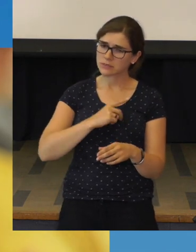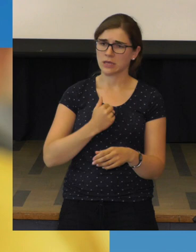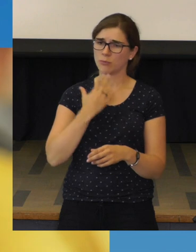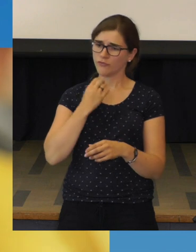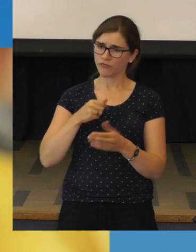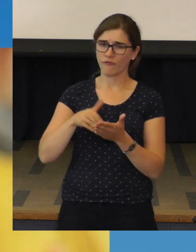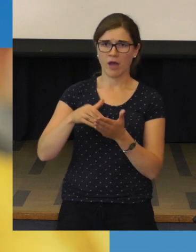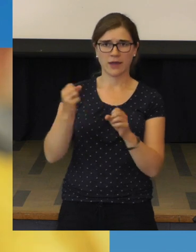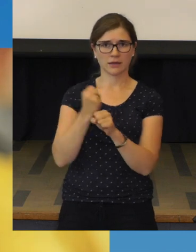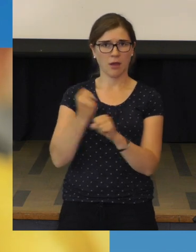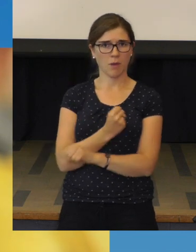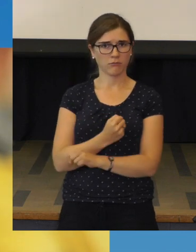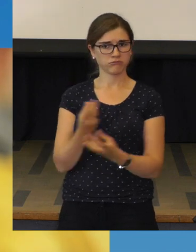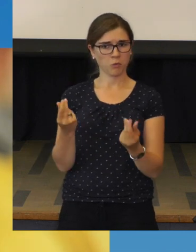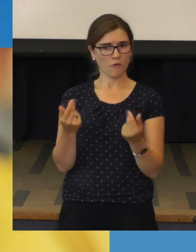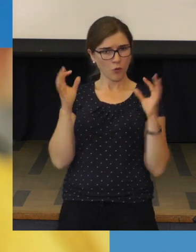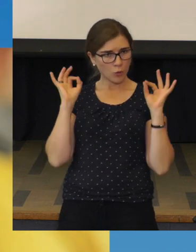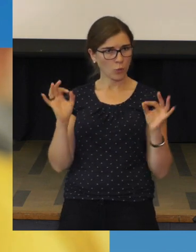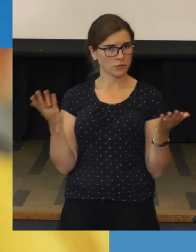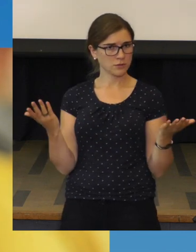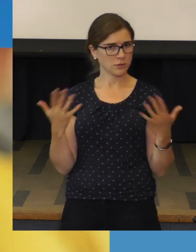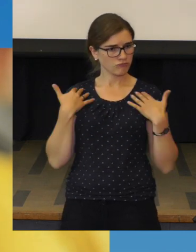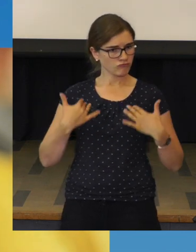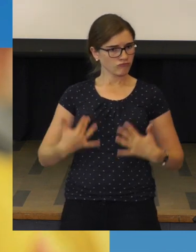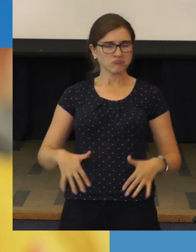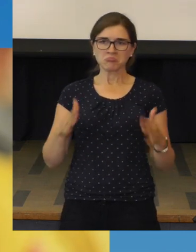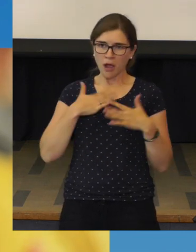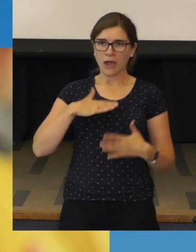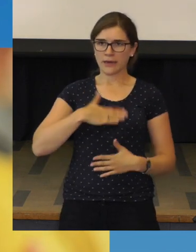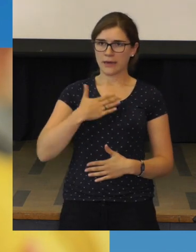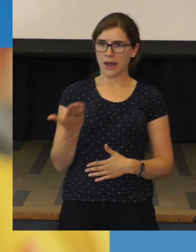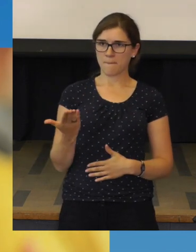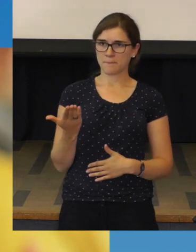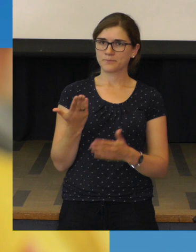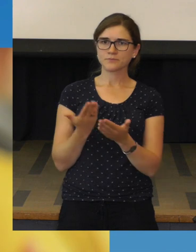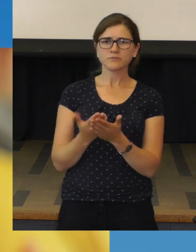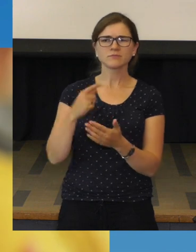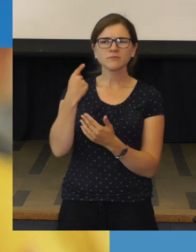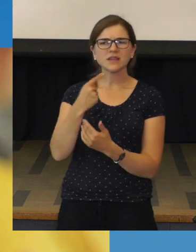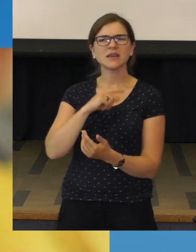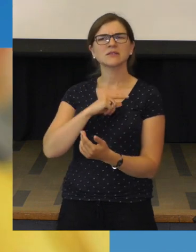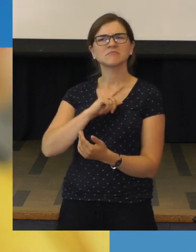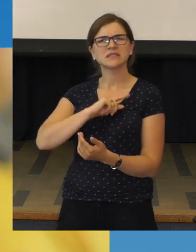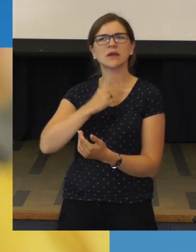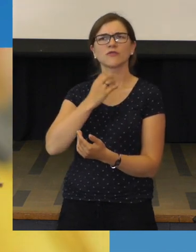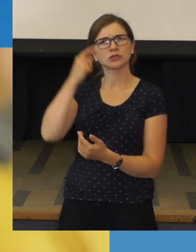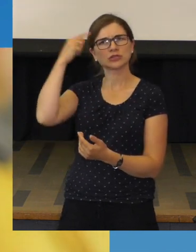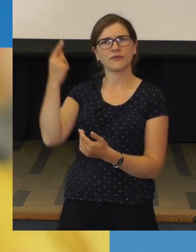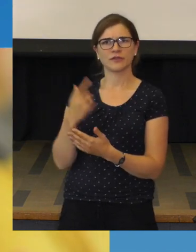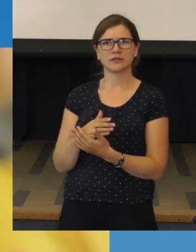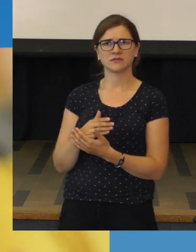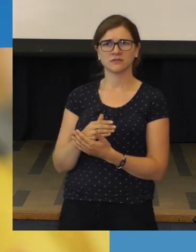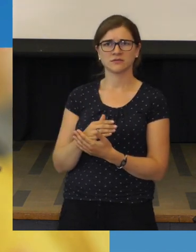nicht einstellen. Ich fühle mich gut dabei und möchte mal die Meinung hören, ob ich ohne nur dauernd